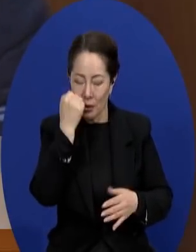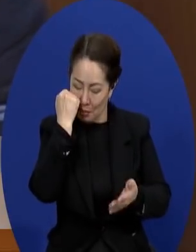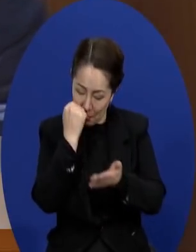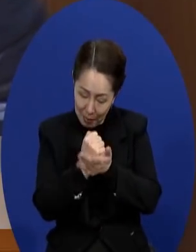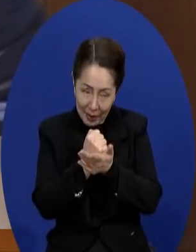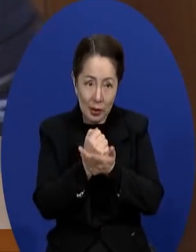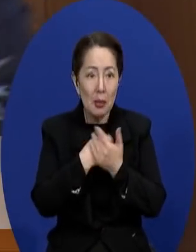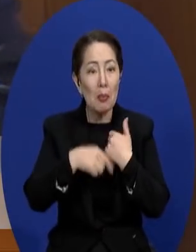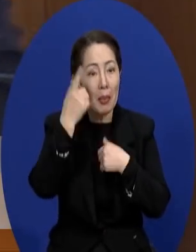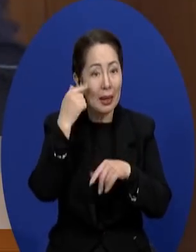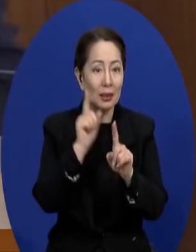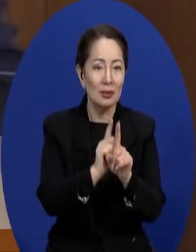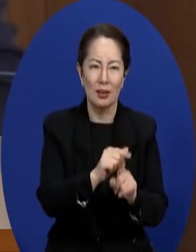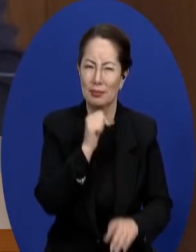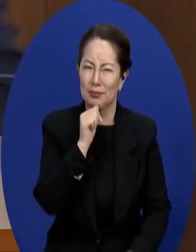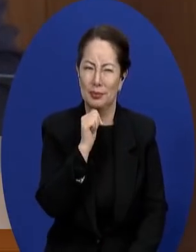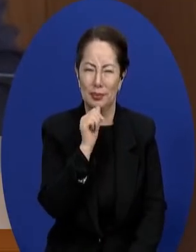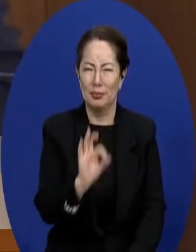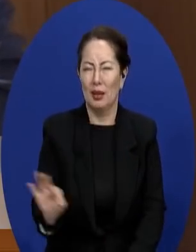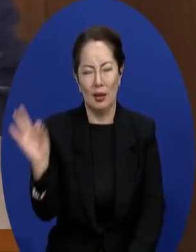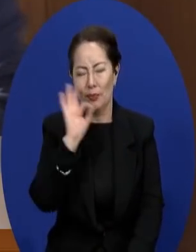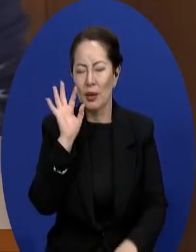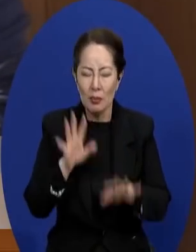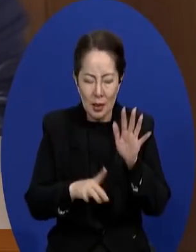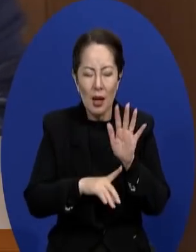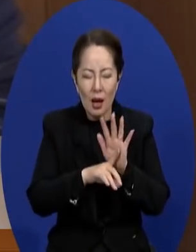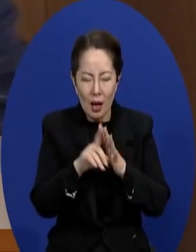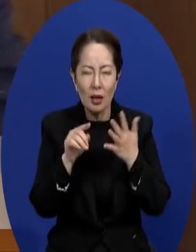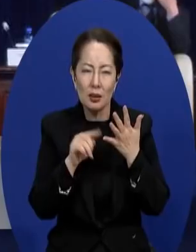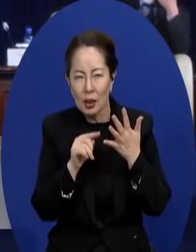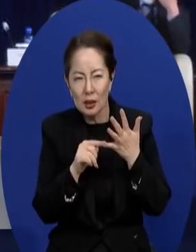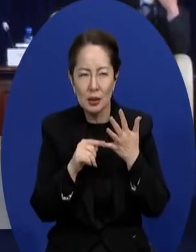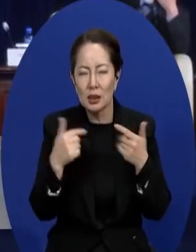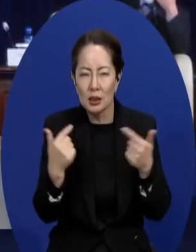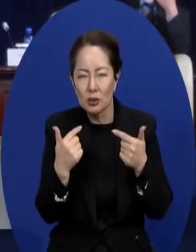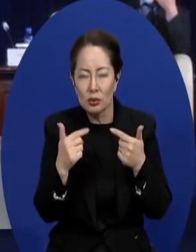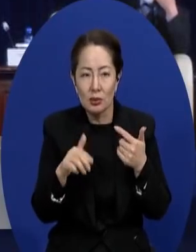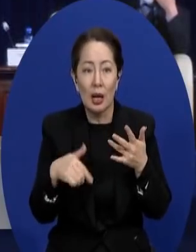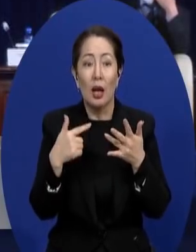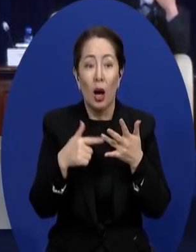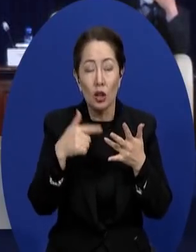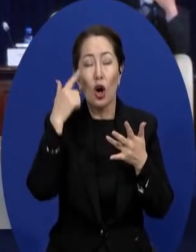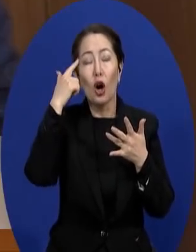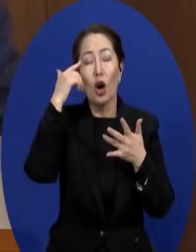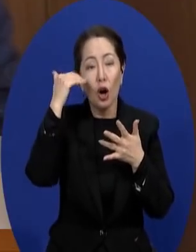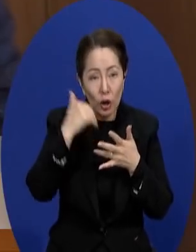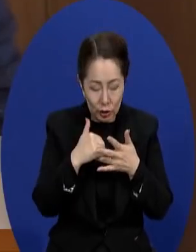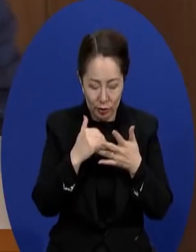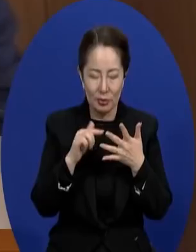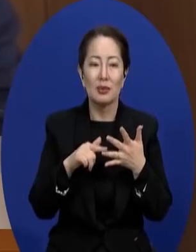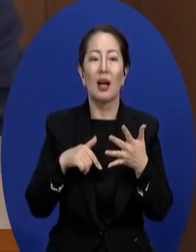дээ. Ямар ч юм байсан эхний шатвал эсэргүүцдэг. Хоёрдугаарт ойлгох шат гэж үйдэг.